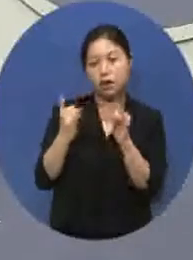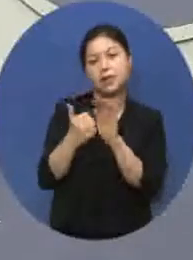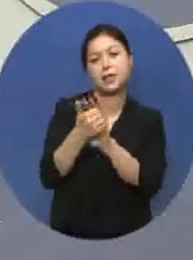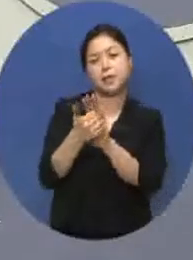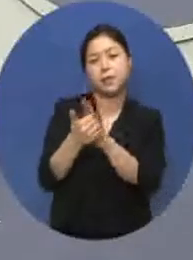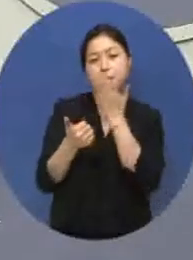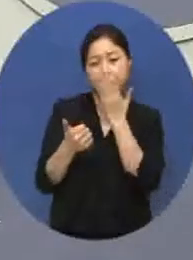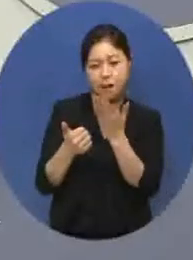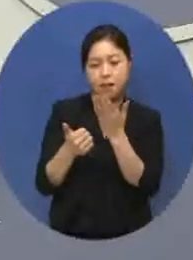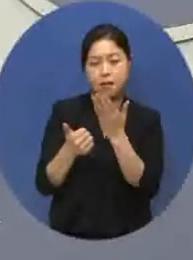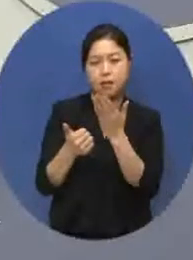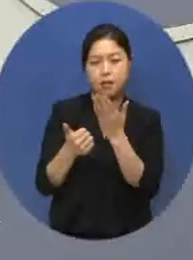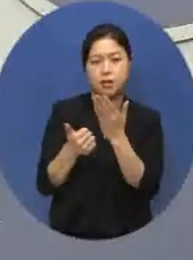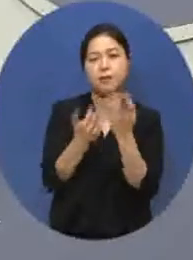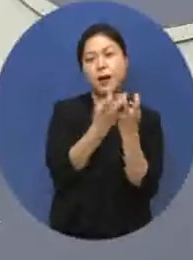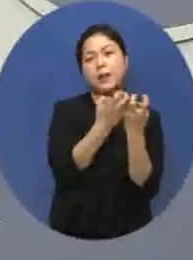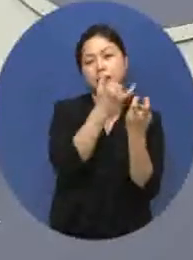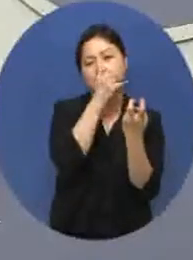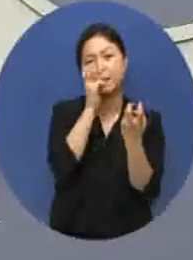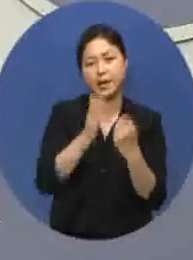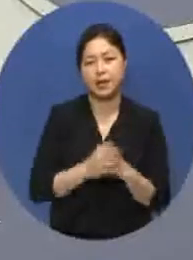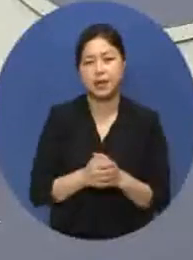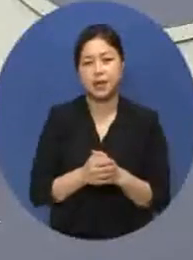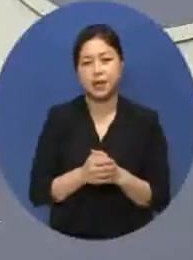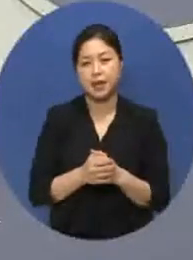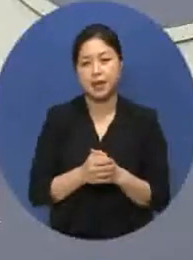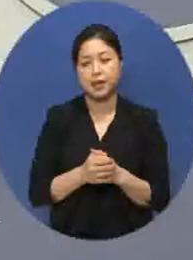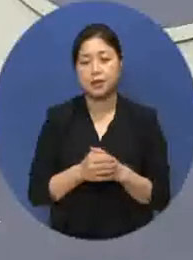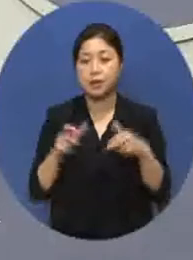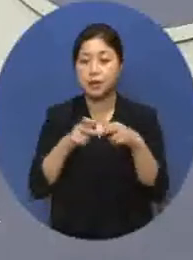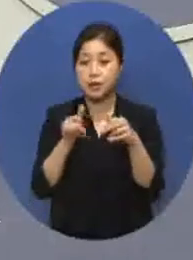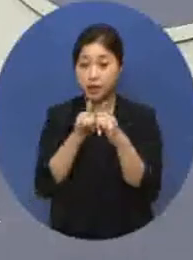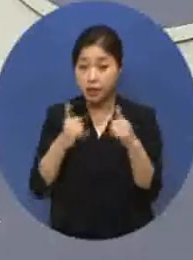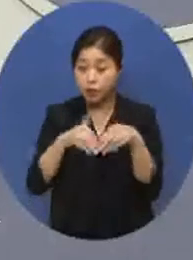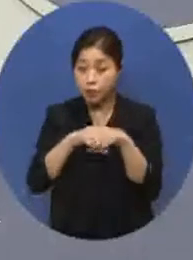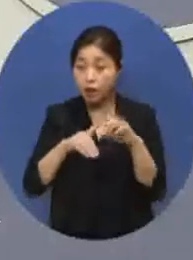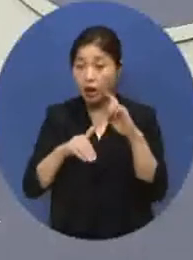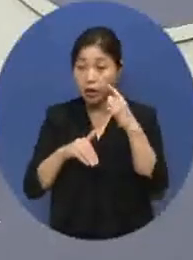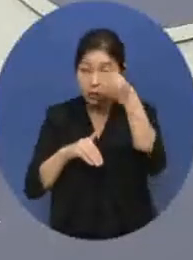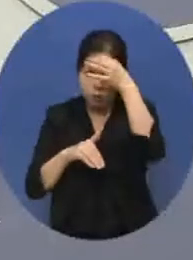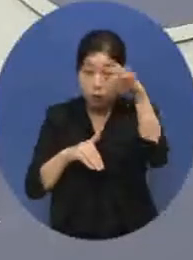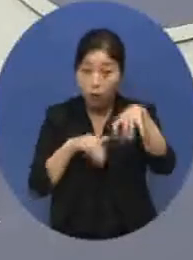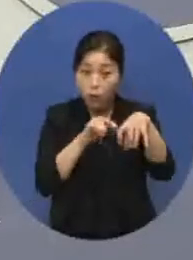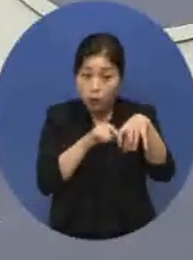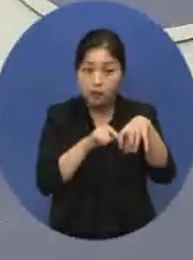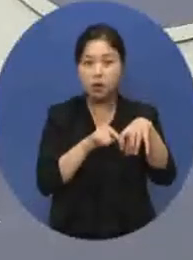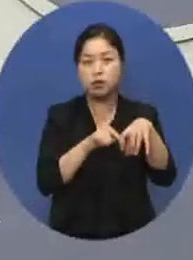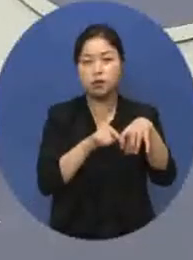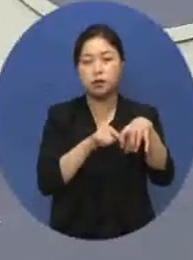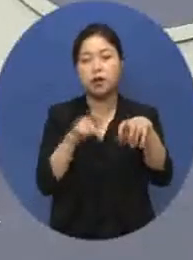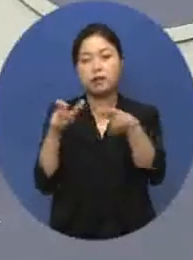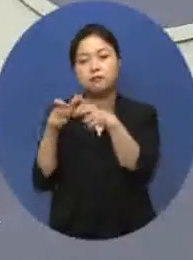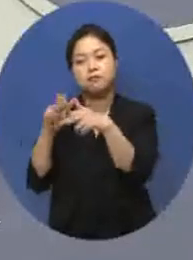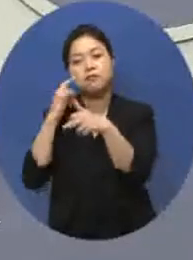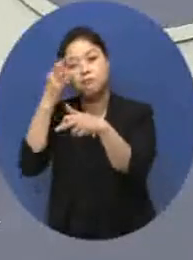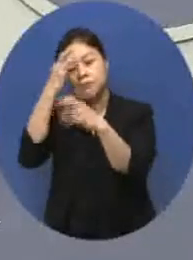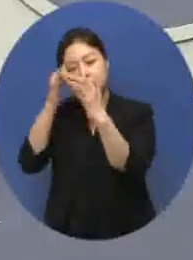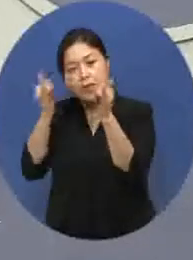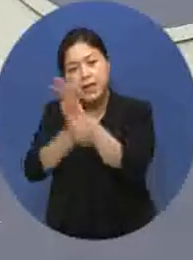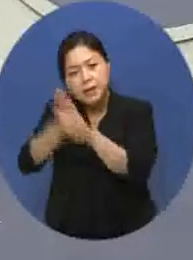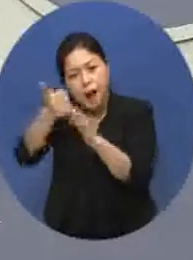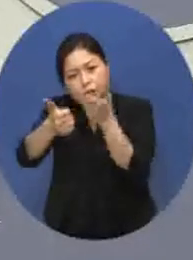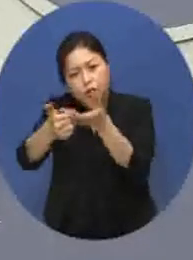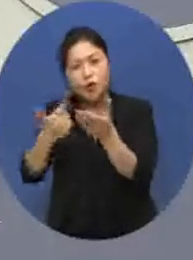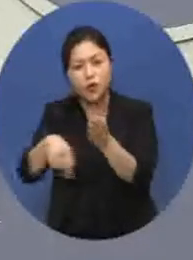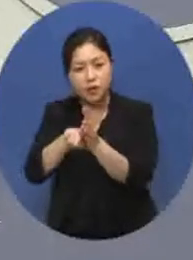거라고 보고 저는 그래서 우리 예술원에서도 이렇게 추진하던 것 이외에 그 장애 예술인들 좀 희망을 갖게 하기